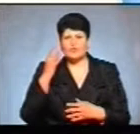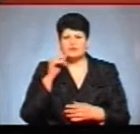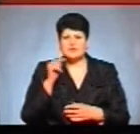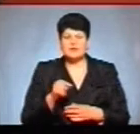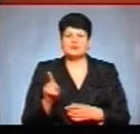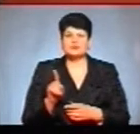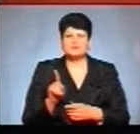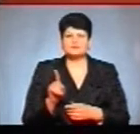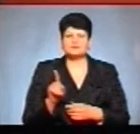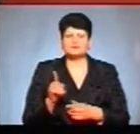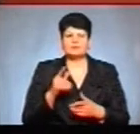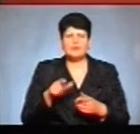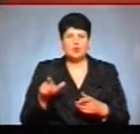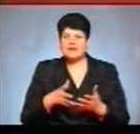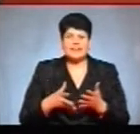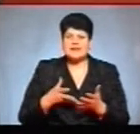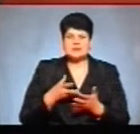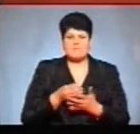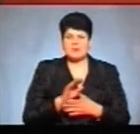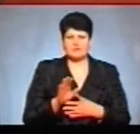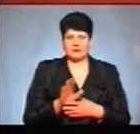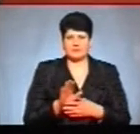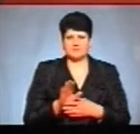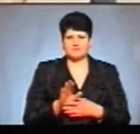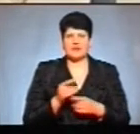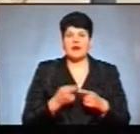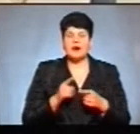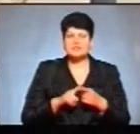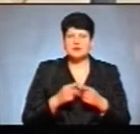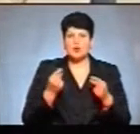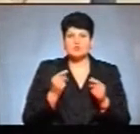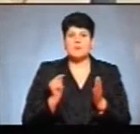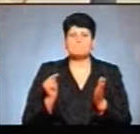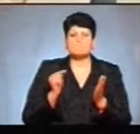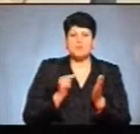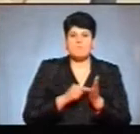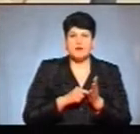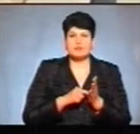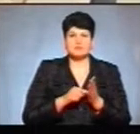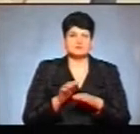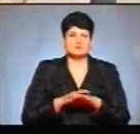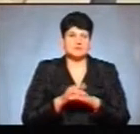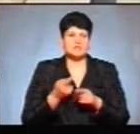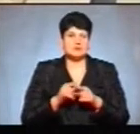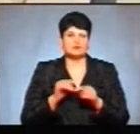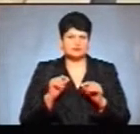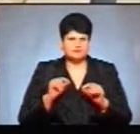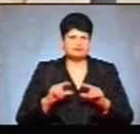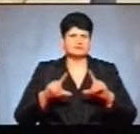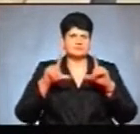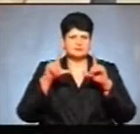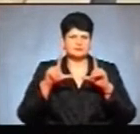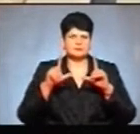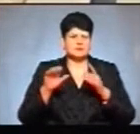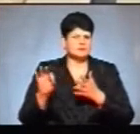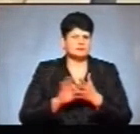наприклад, якщо люди не заплатили, наприклад, а ці гроші потрапили на споживчий ринок, це може привести до інфляції. Да? Який може